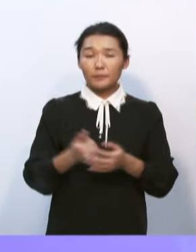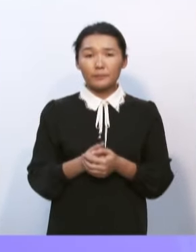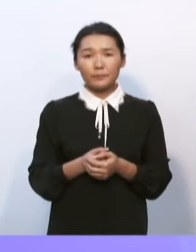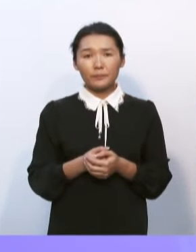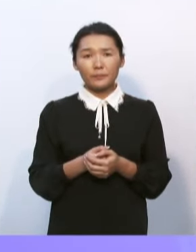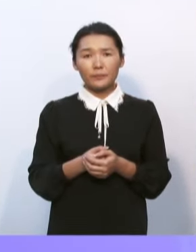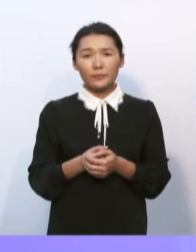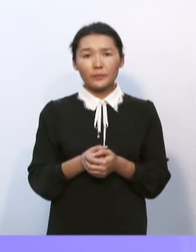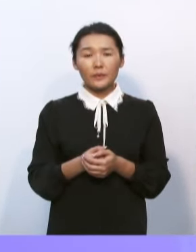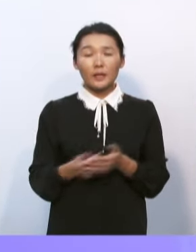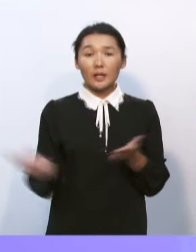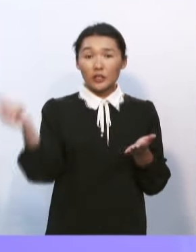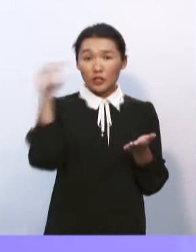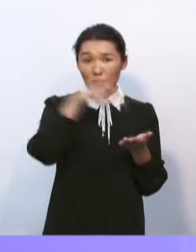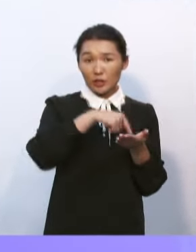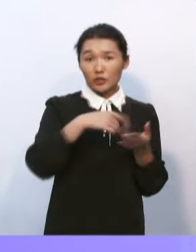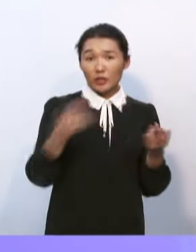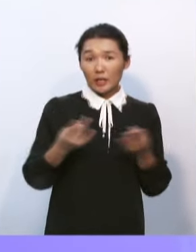кириш керек,